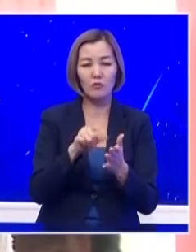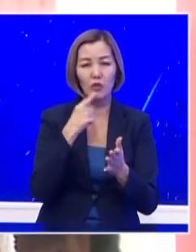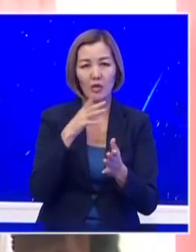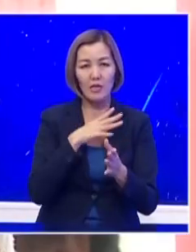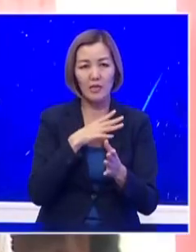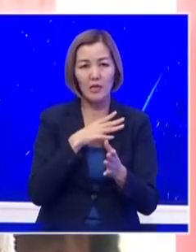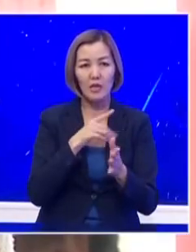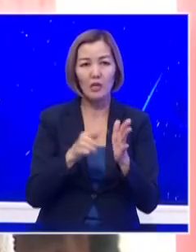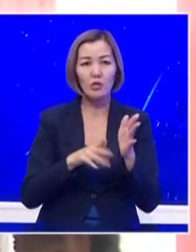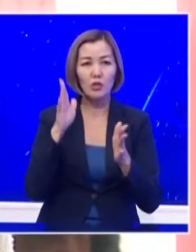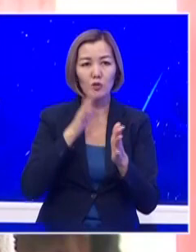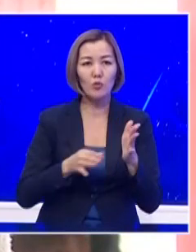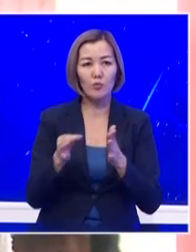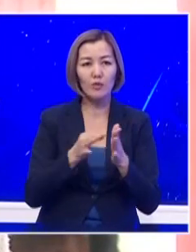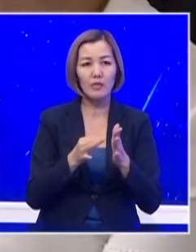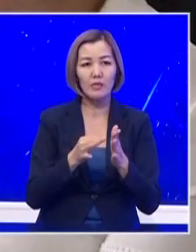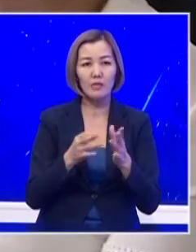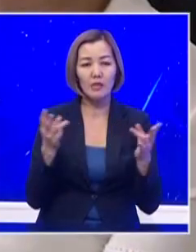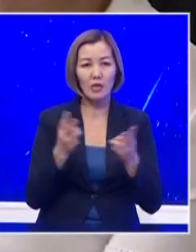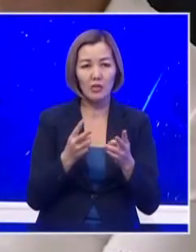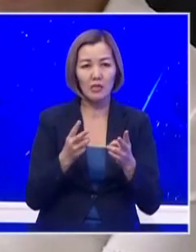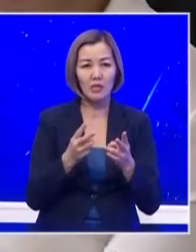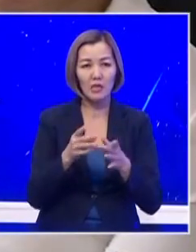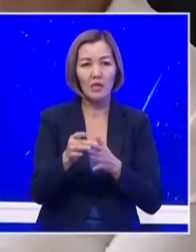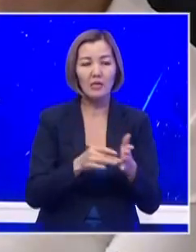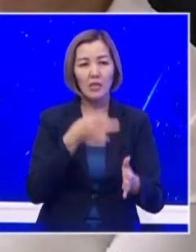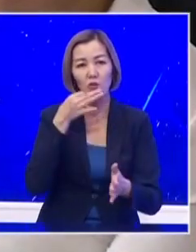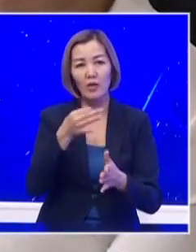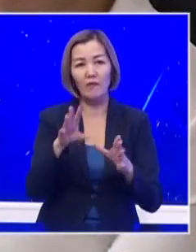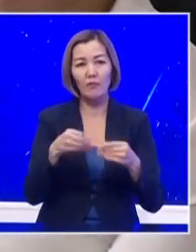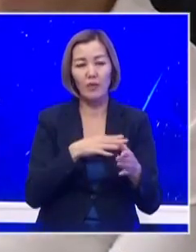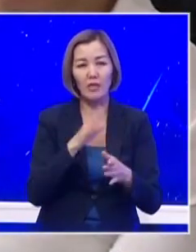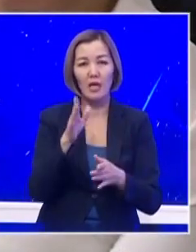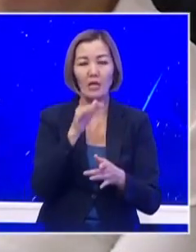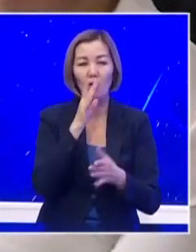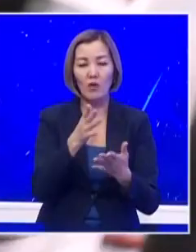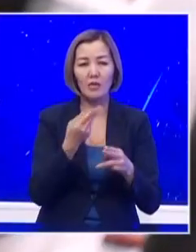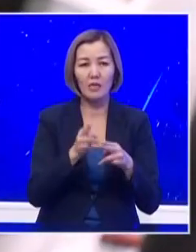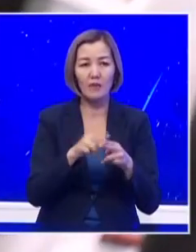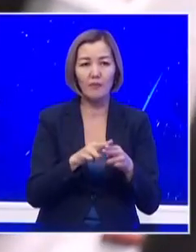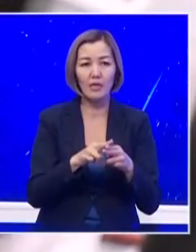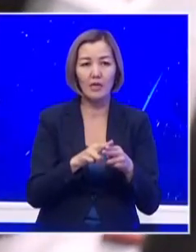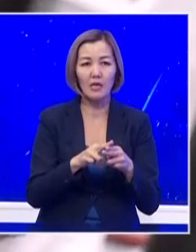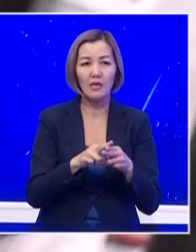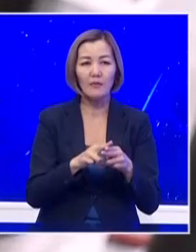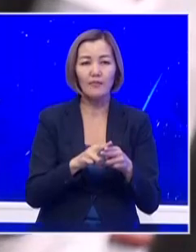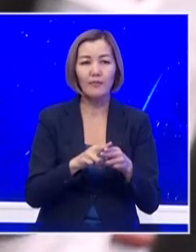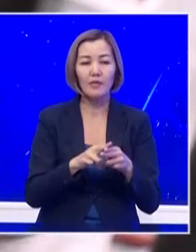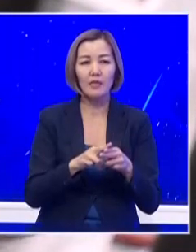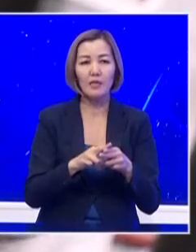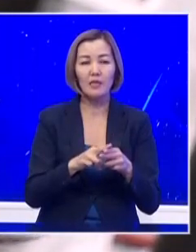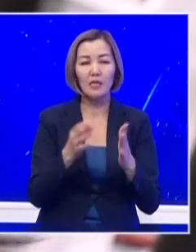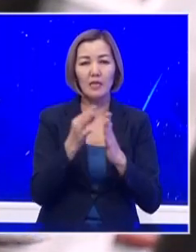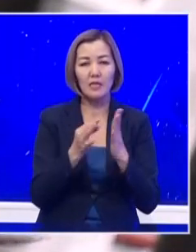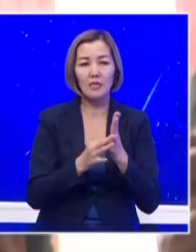жасырмады. Жетісу облысында болғанын қалайды. Министр бірден жауабын берді. Алдағы уақытта тіпті аталмыш санаттағылар ғана